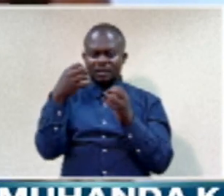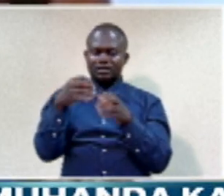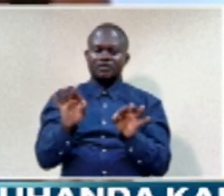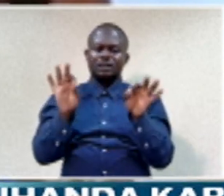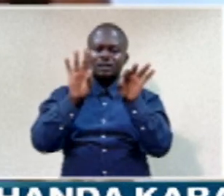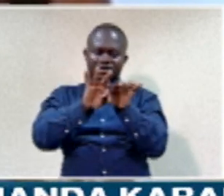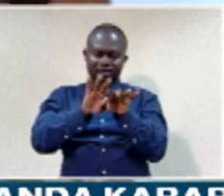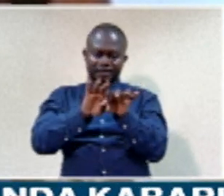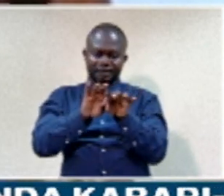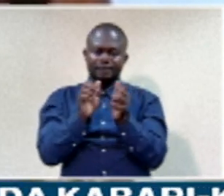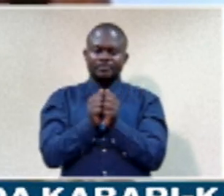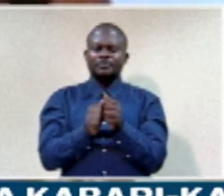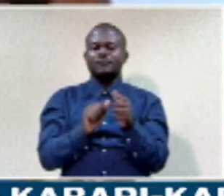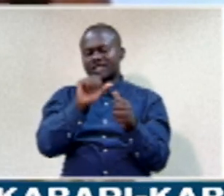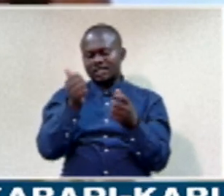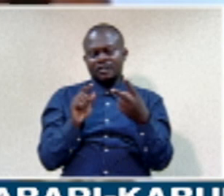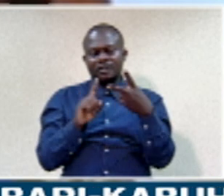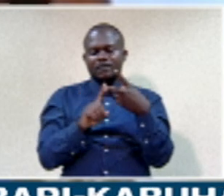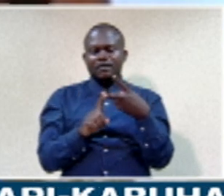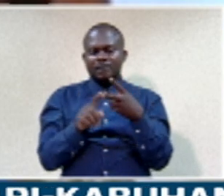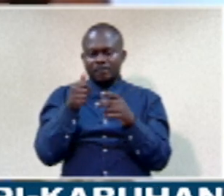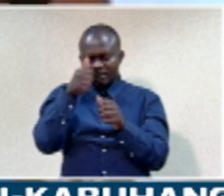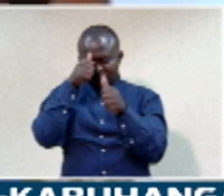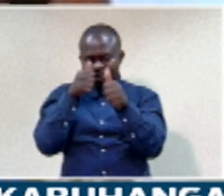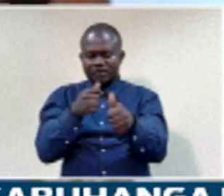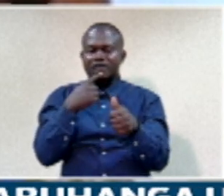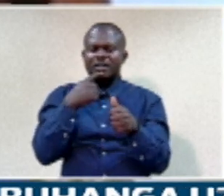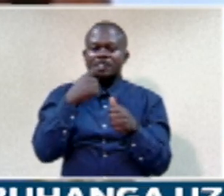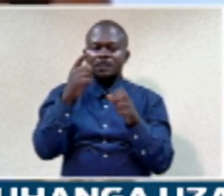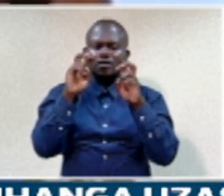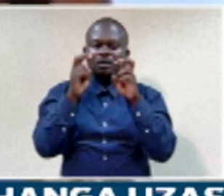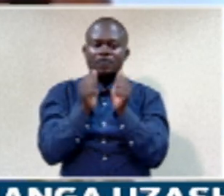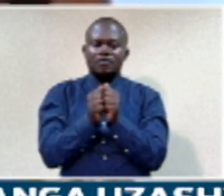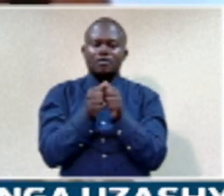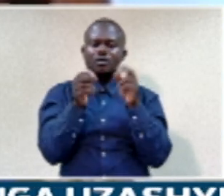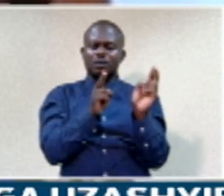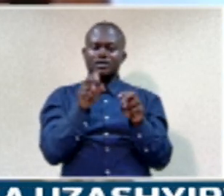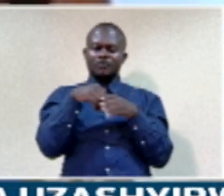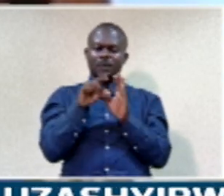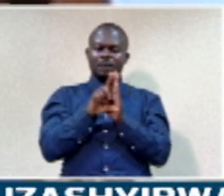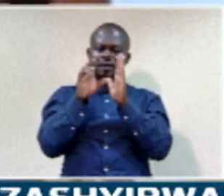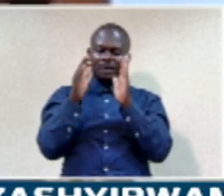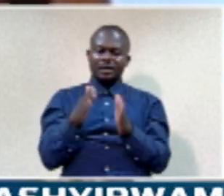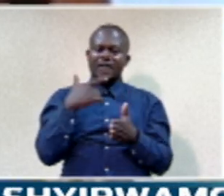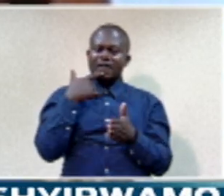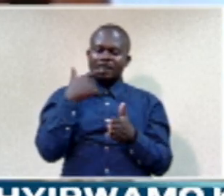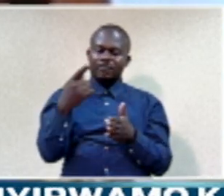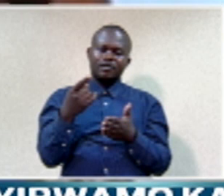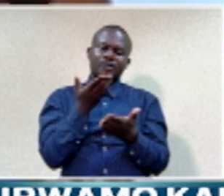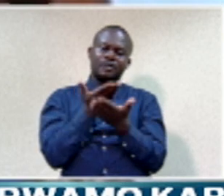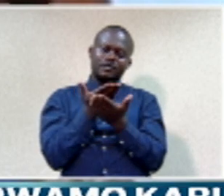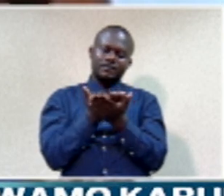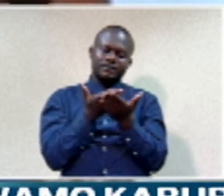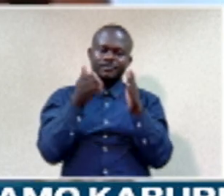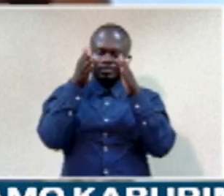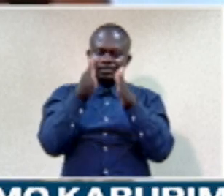agaciro n'ubucamanza. Ikindi cya kabiri yagenderagaho yavugaga yuko ubundi amategeko avuga asaba